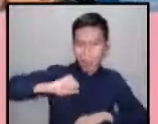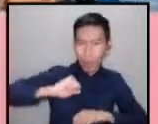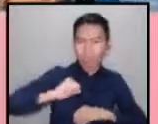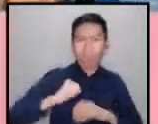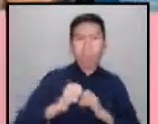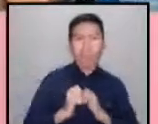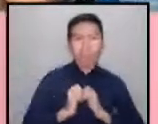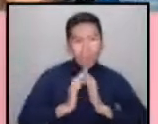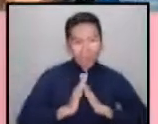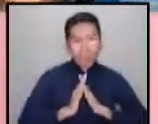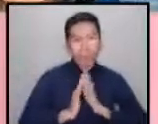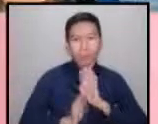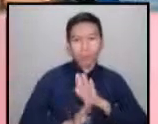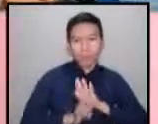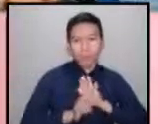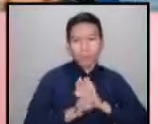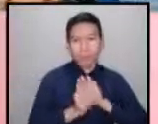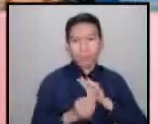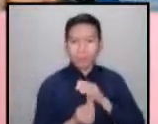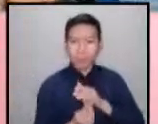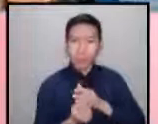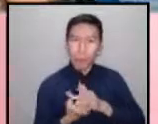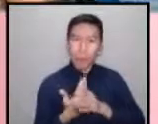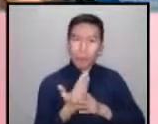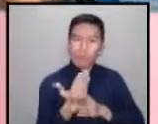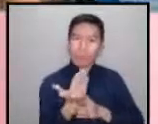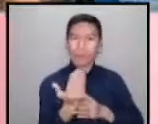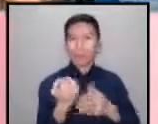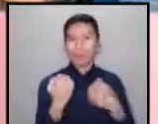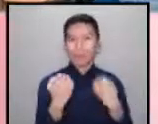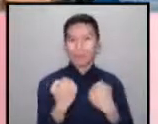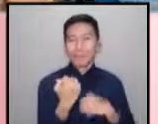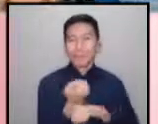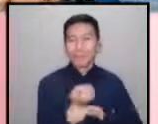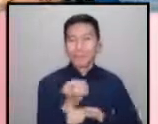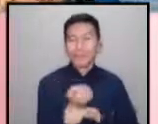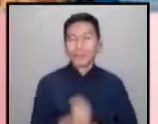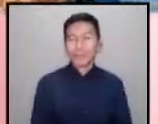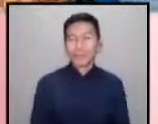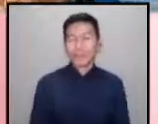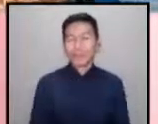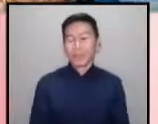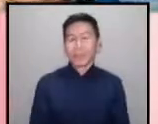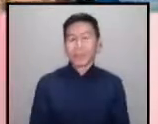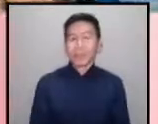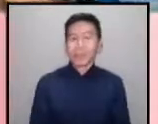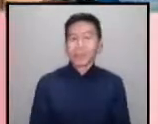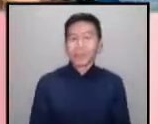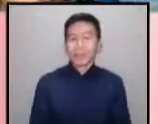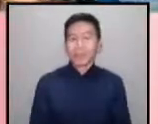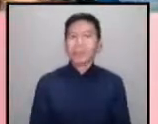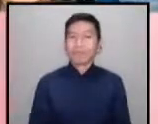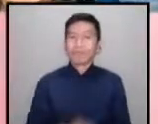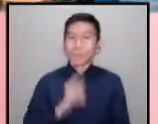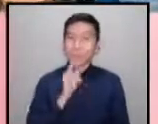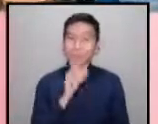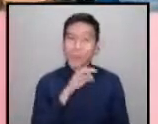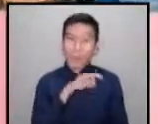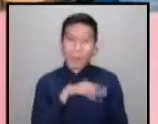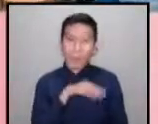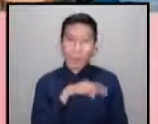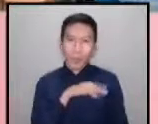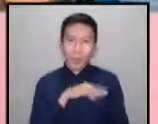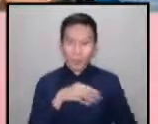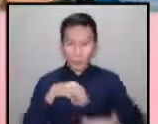boost and activated further. Ito po ay, Aljon, ay very beneficial sa ating immune